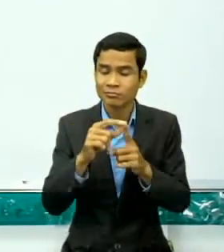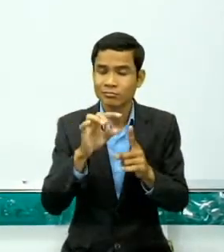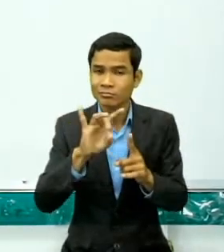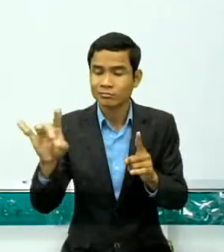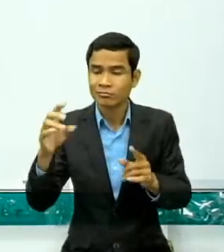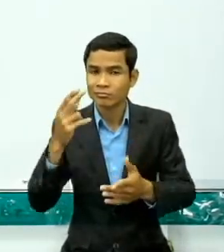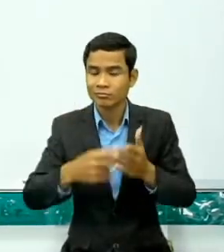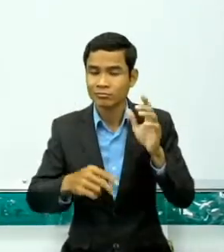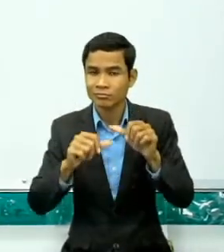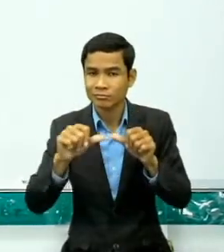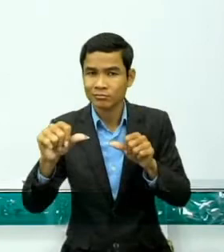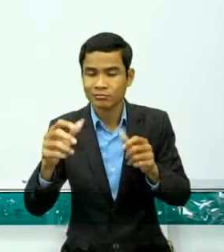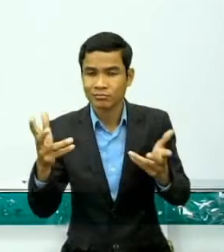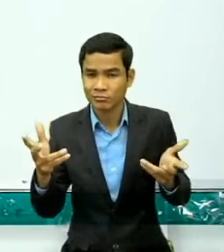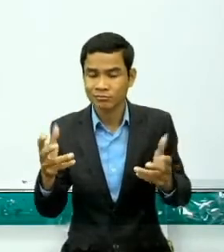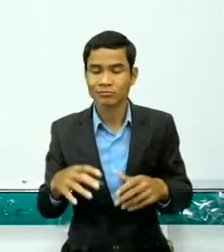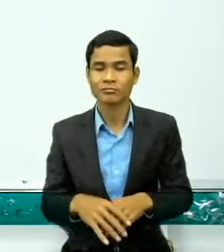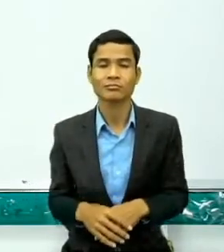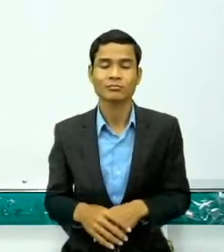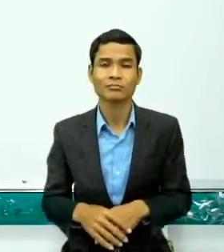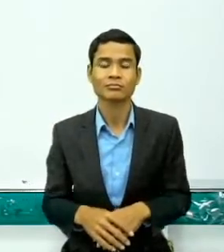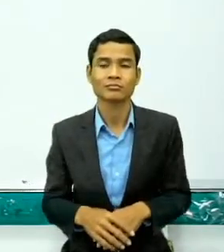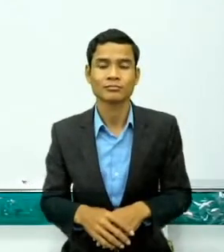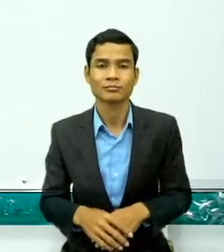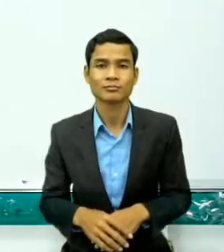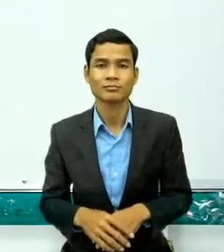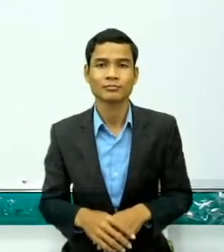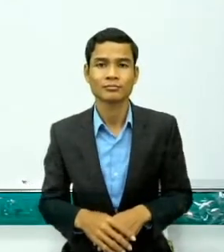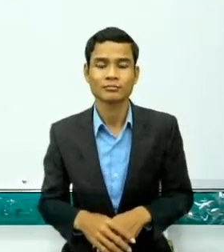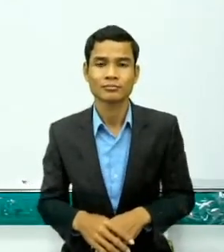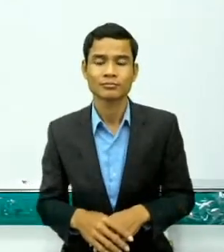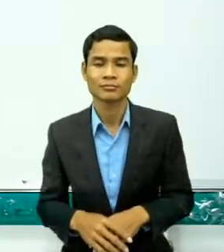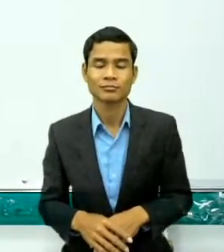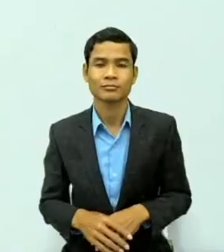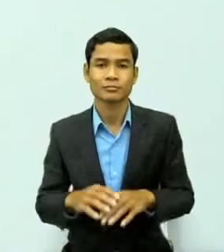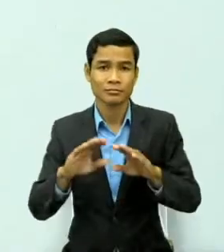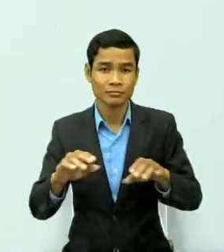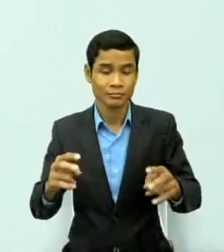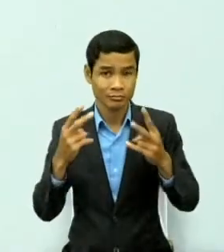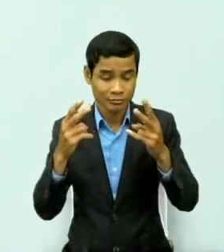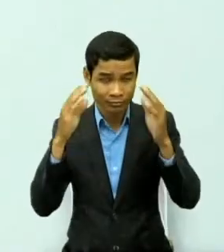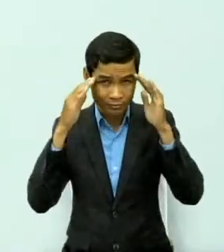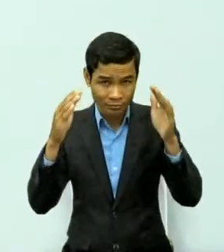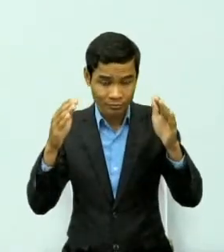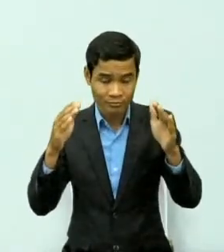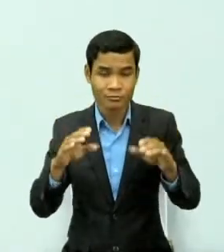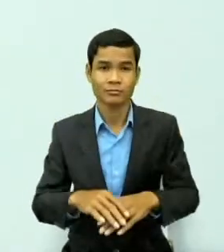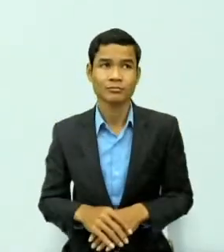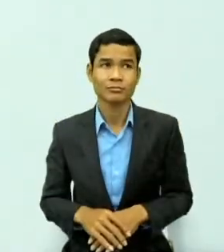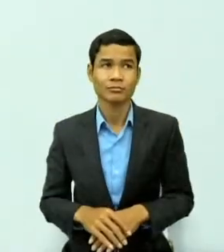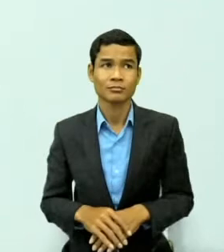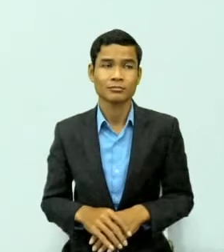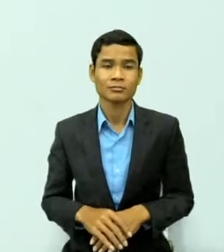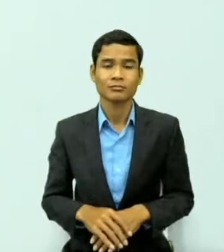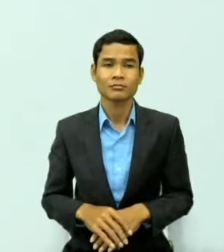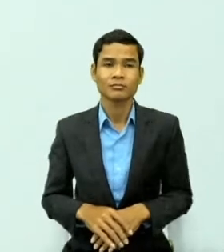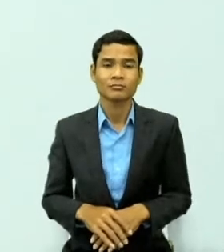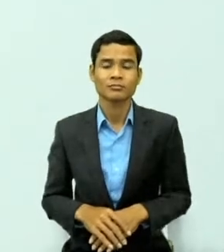តណាចាកូនមើលមកក្តារខៀន